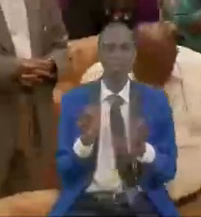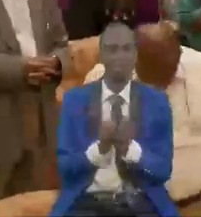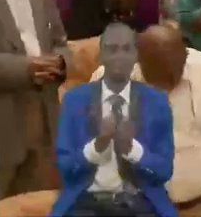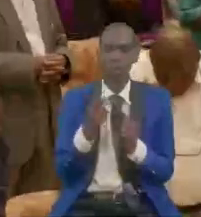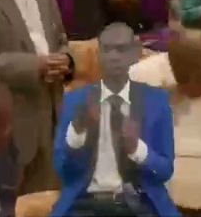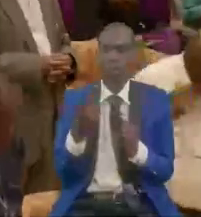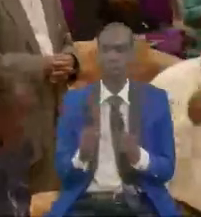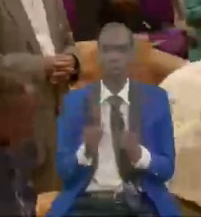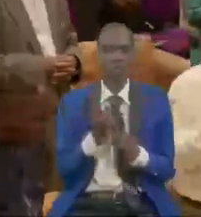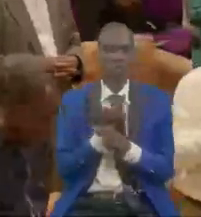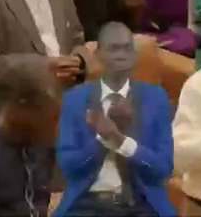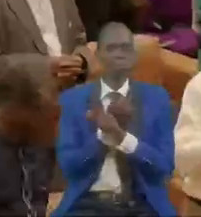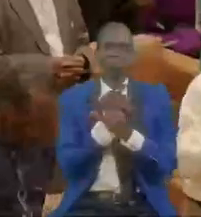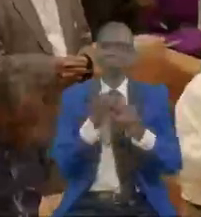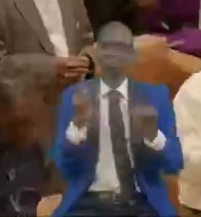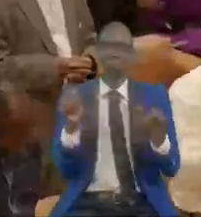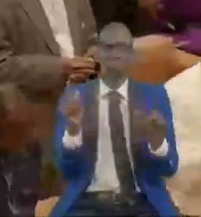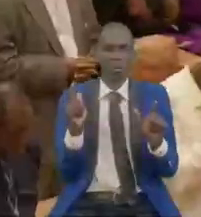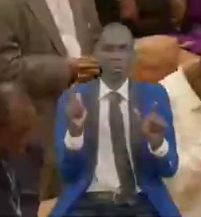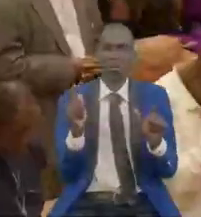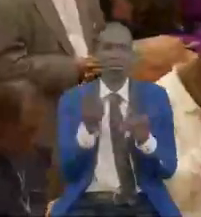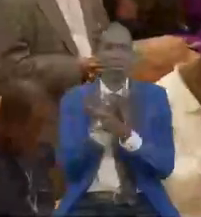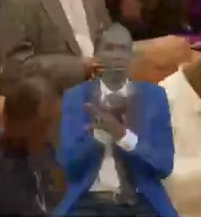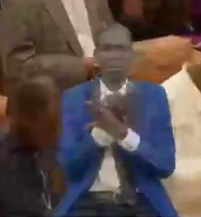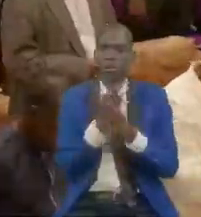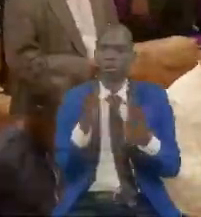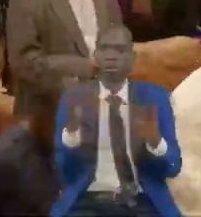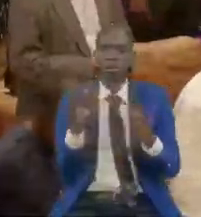qui se voient libres